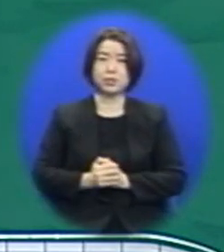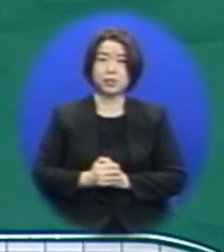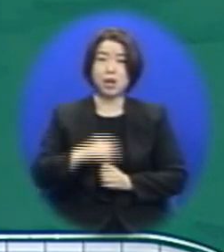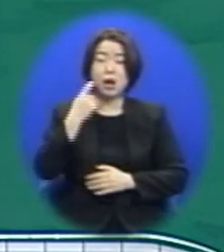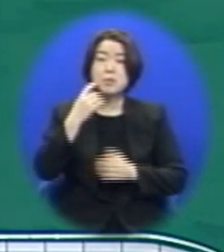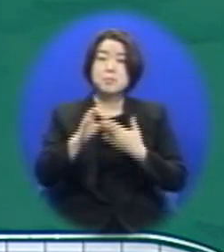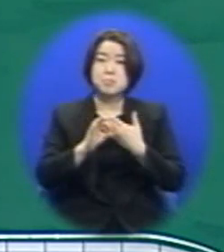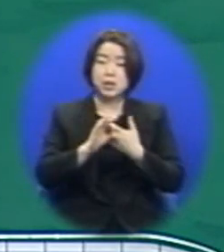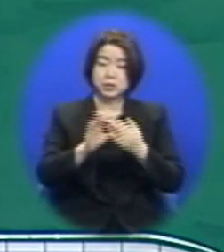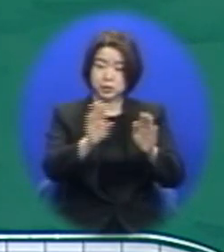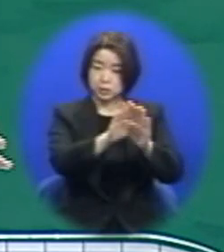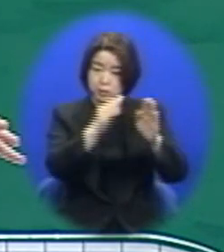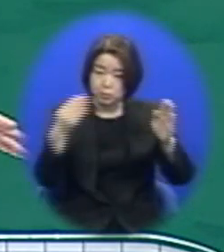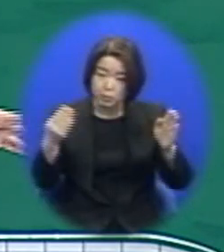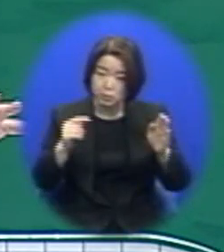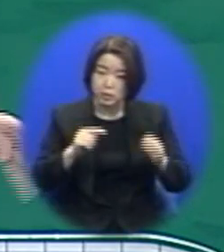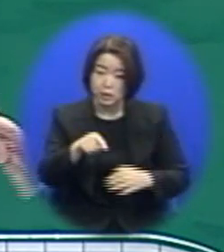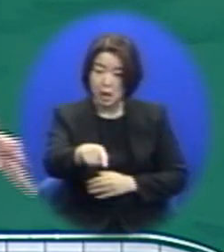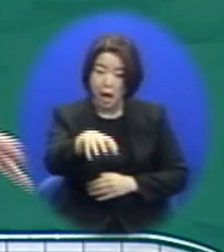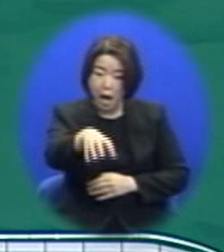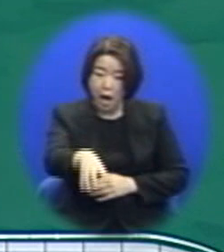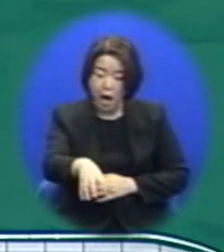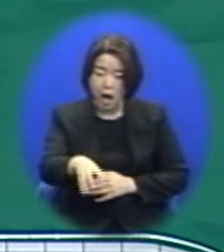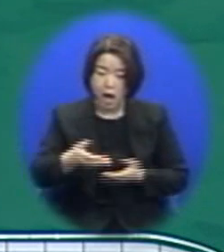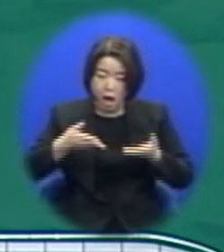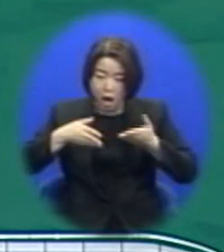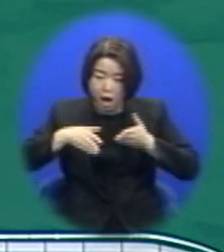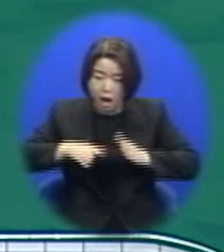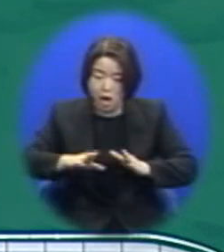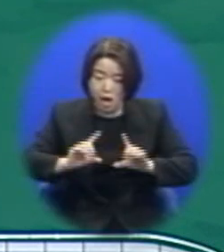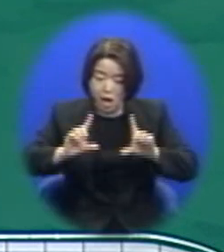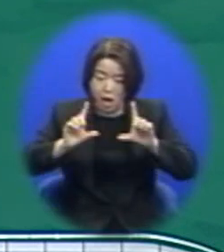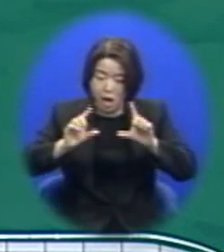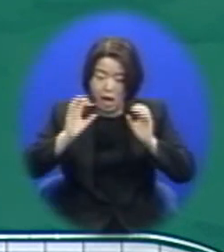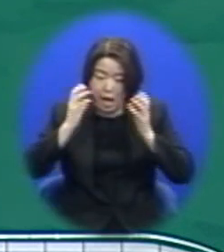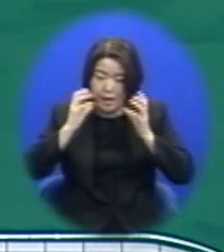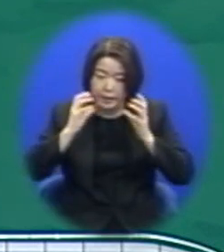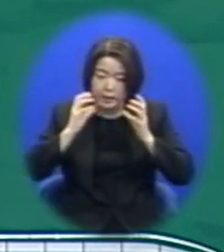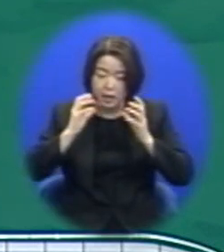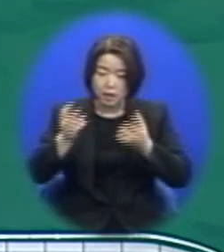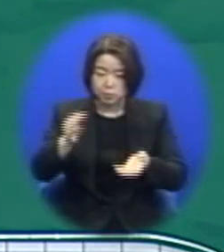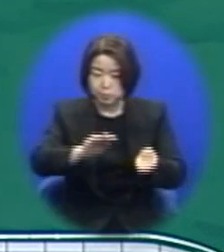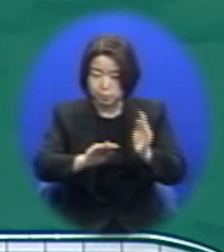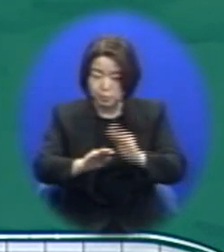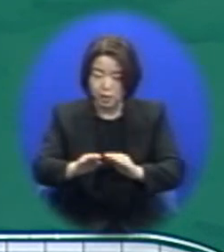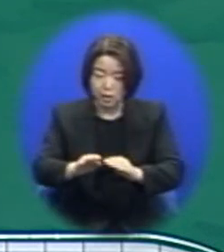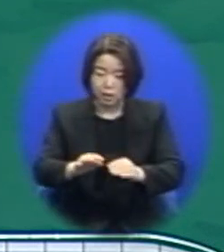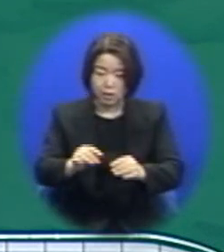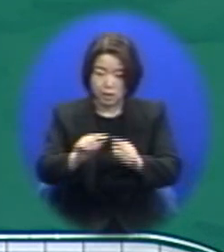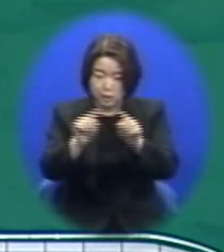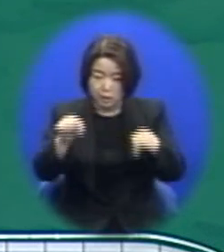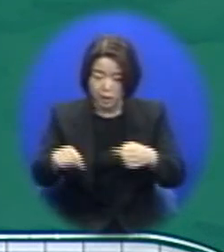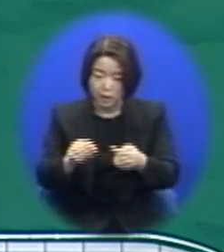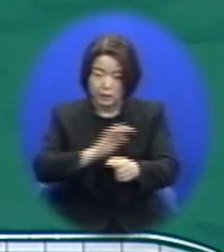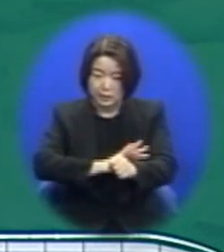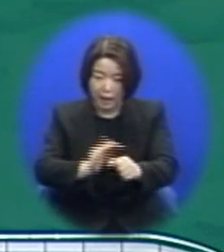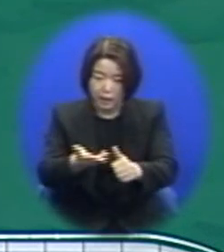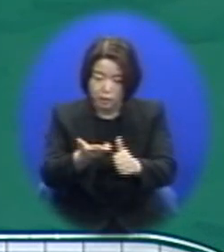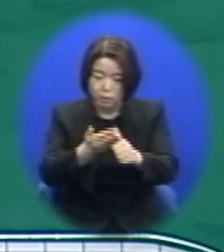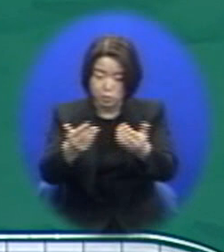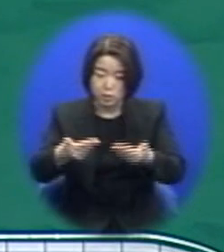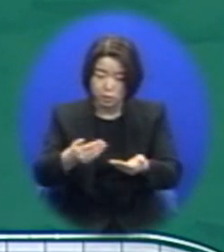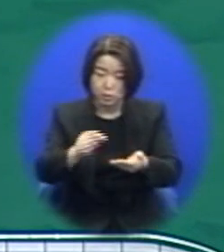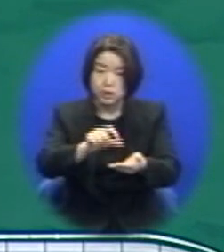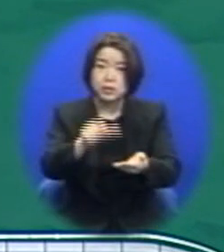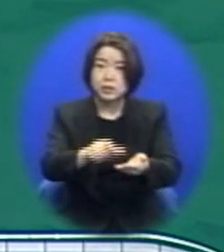만약에 대문을 열었는데 앞에 어린 갓난 아기가 포대기에 쌓여 있고 거기에 쪽지에 잘 길러주세요 이렇게 썼다면